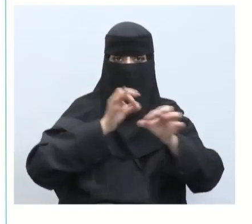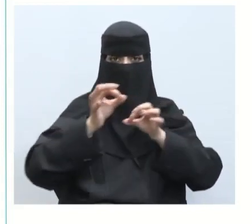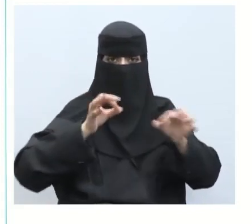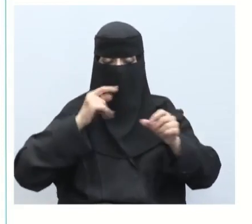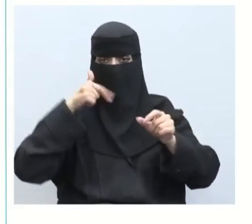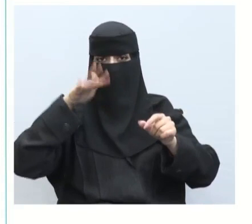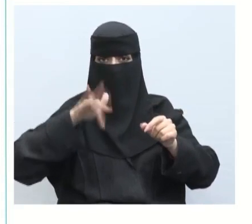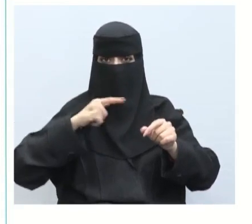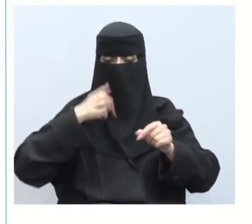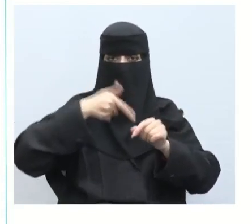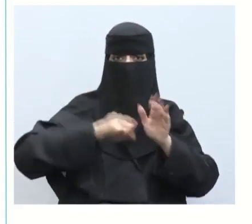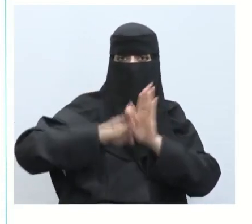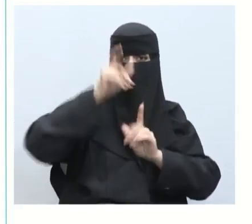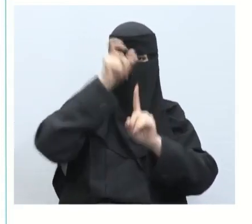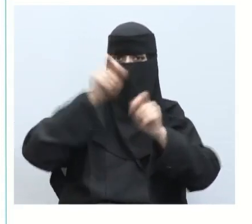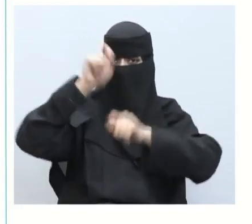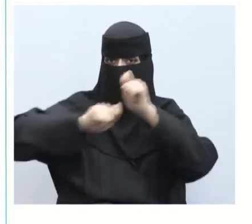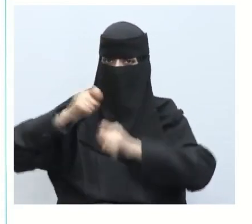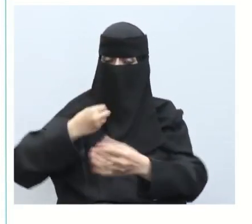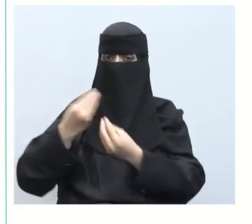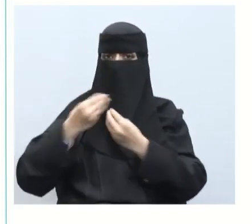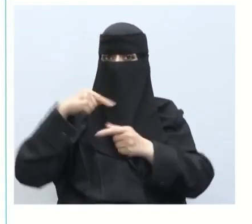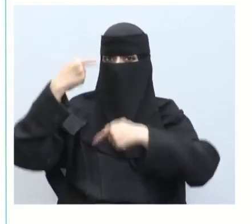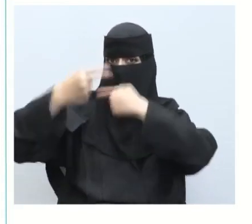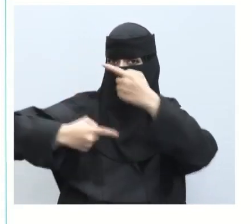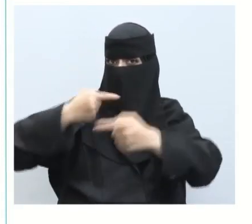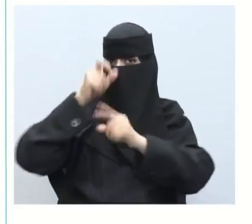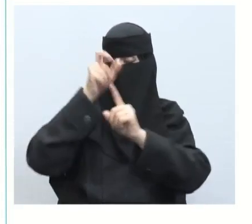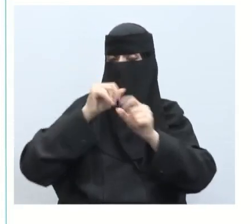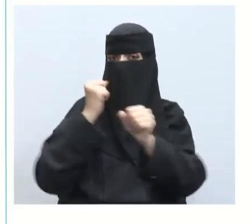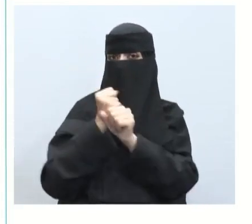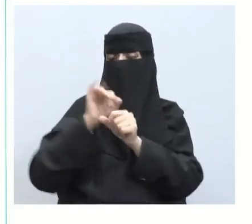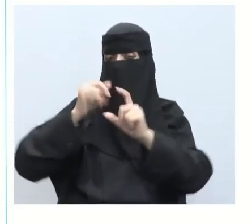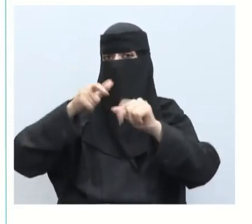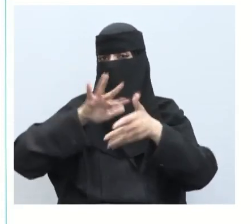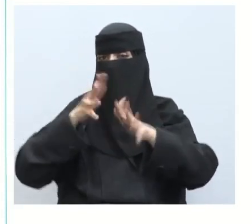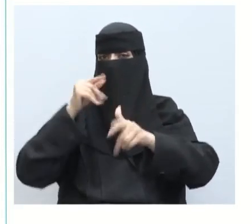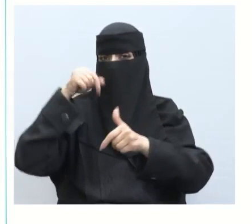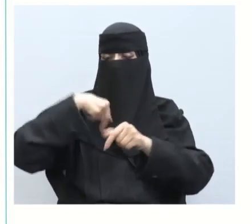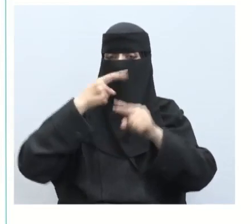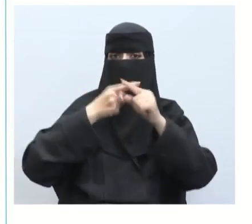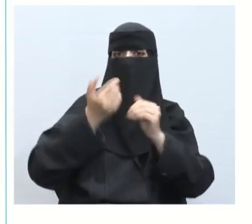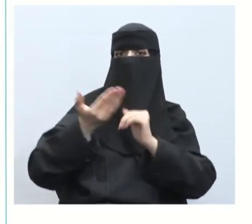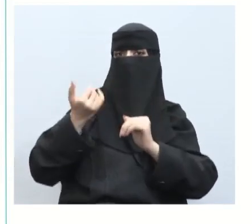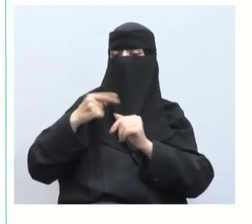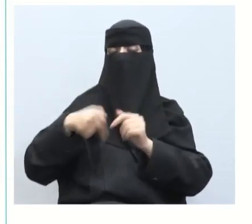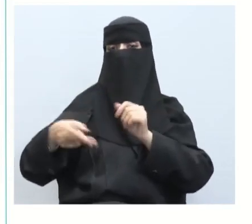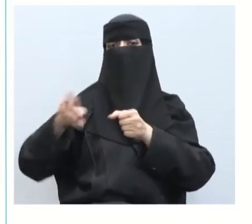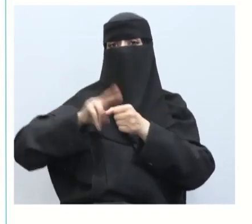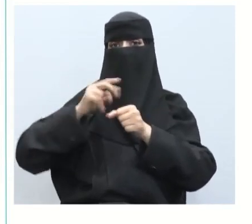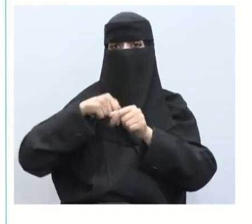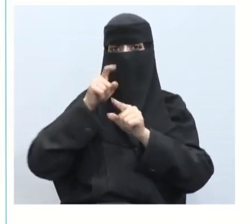بشكل يضمن كفاءات العمليات وفعالياتها اذا يتابعون عمل المنظمه في حال حدوث خطا يعودون الى التنظيم